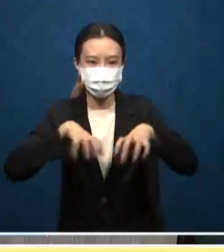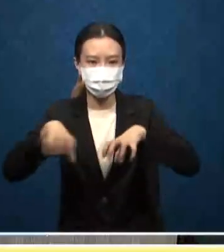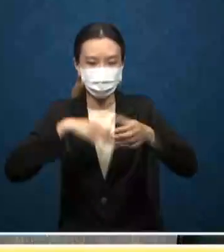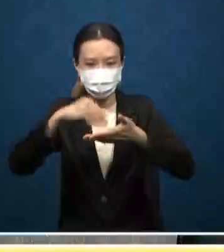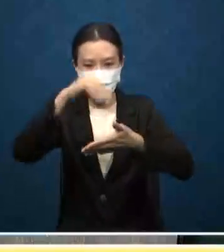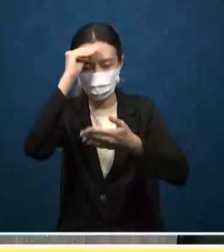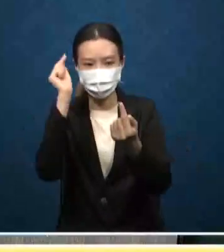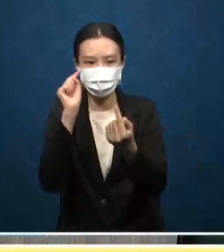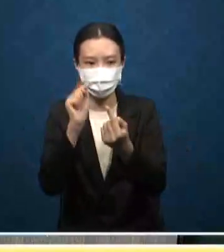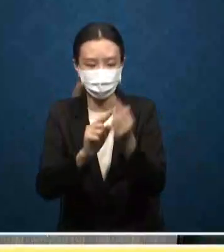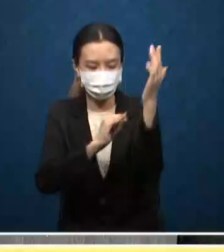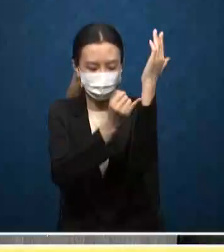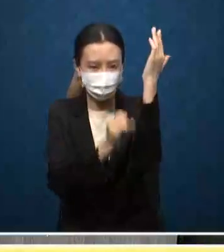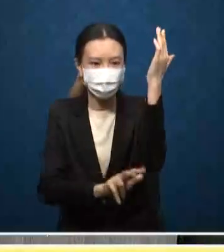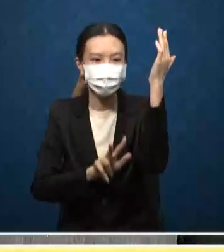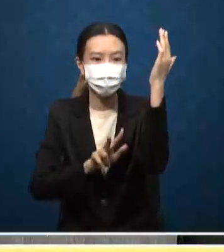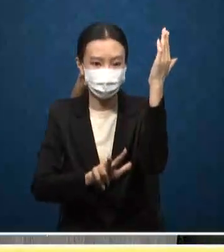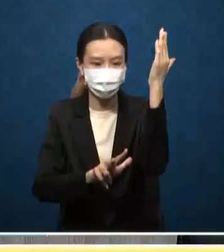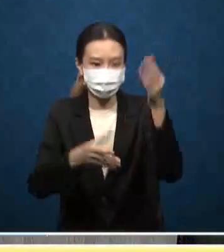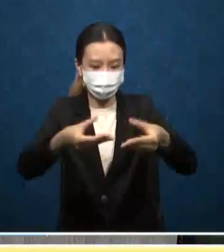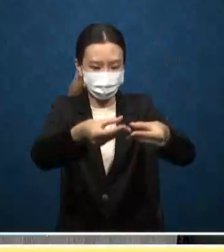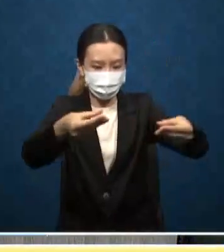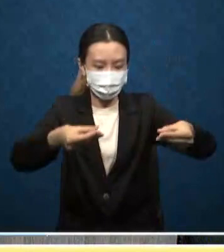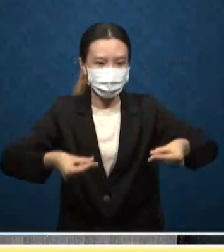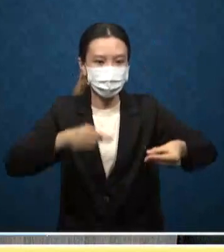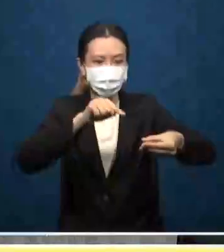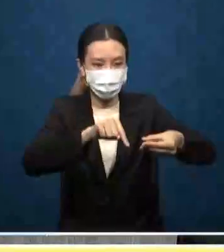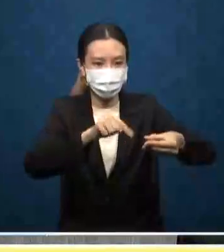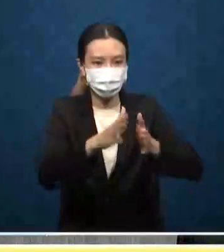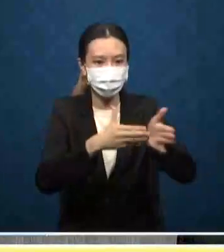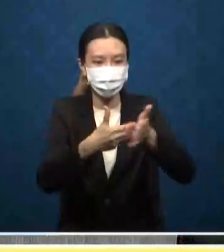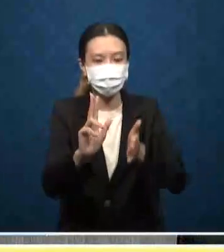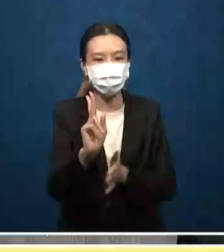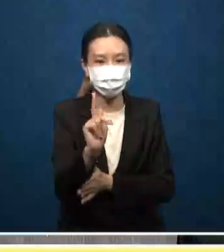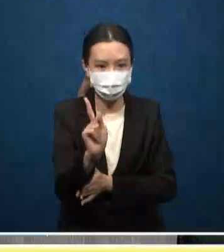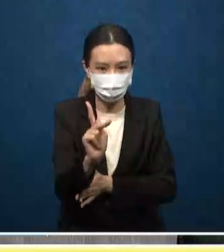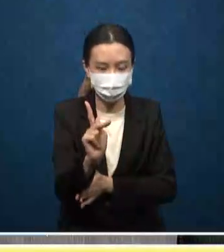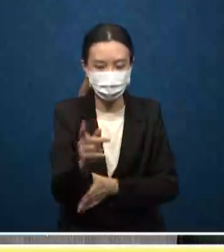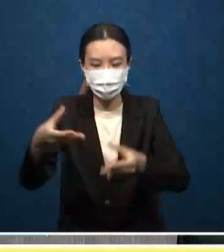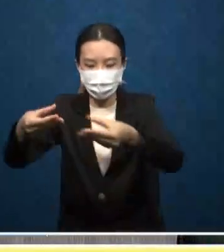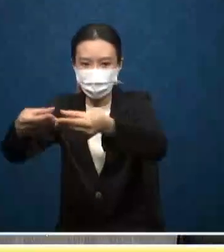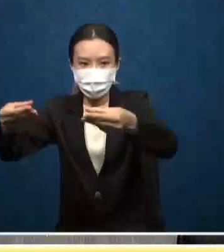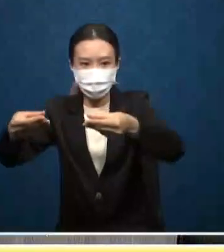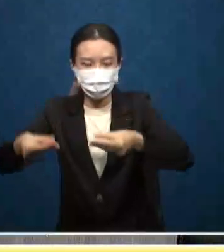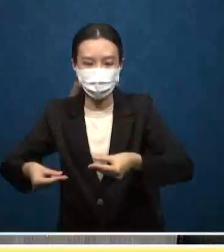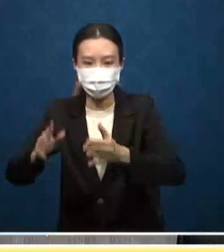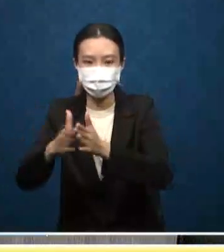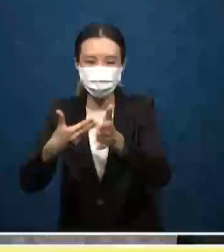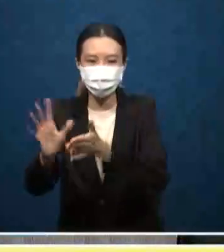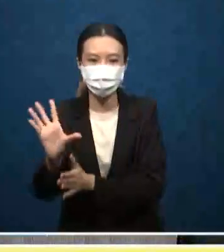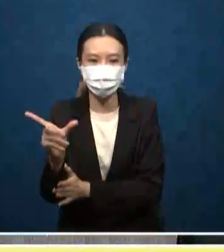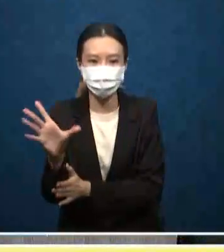ชายแดนภาคใต้ทั้งในเล่มที่เป็นสีเขียวกับเล่มที่เป็นสีชมพู